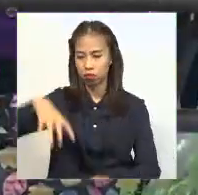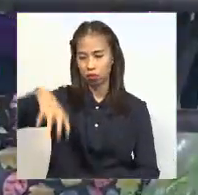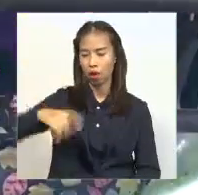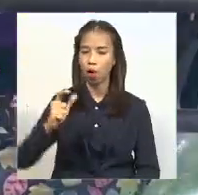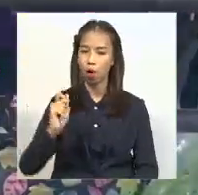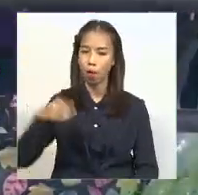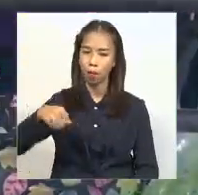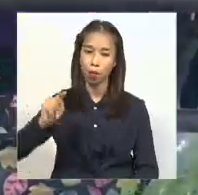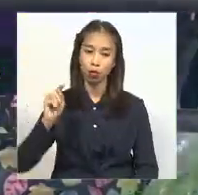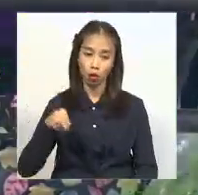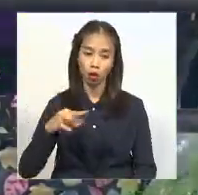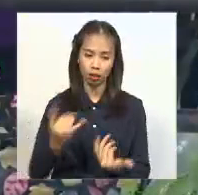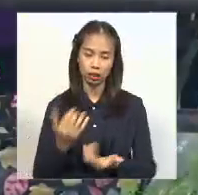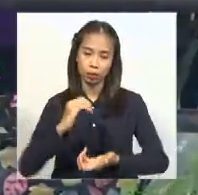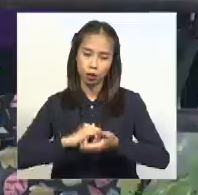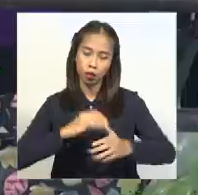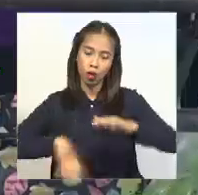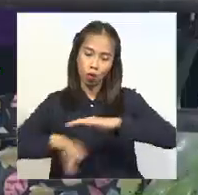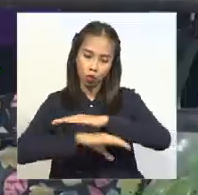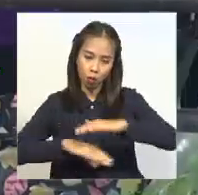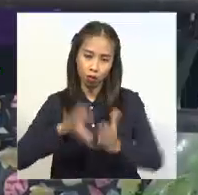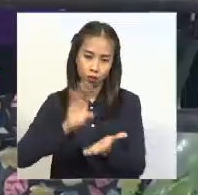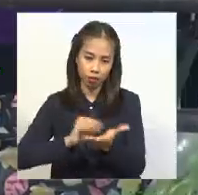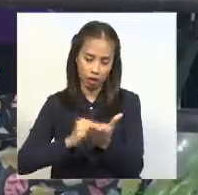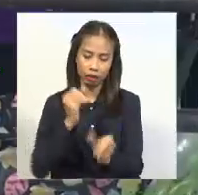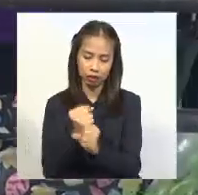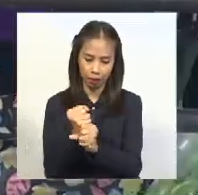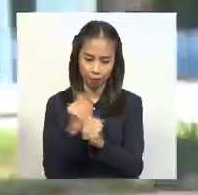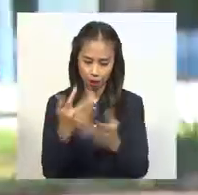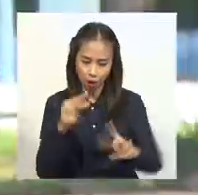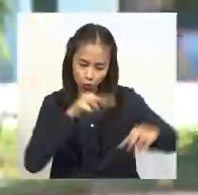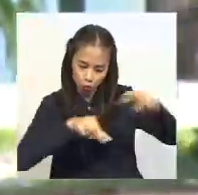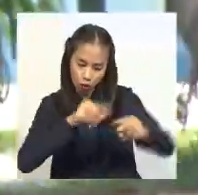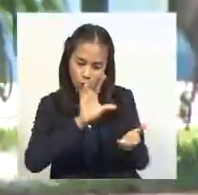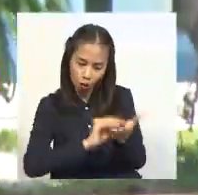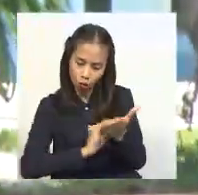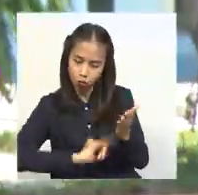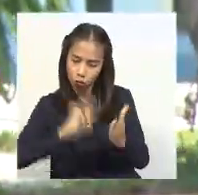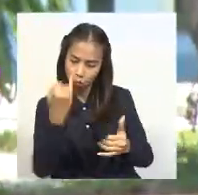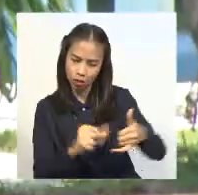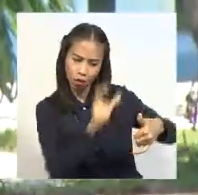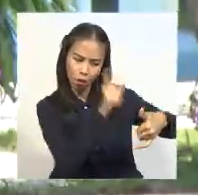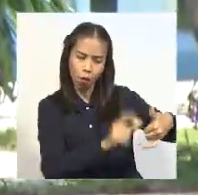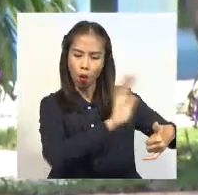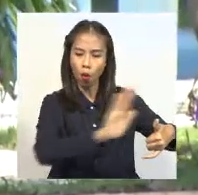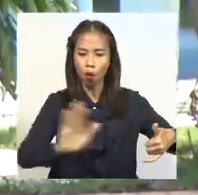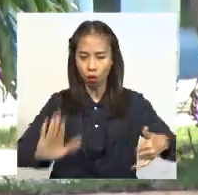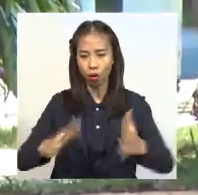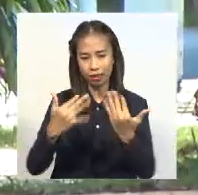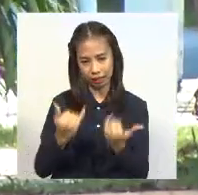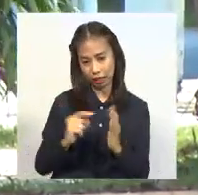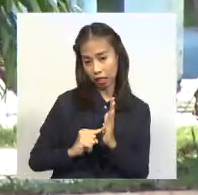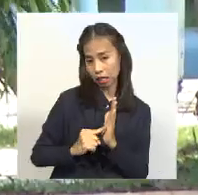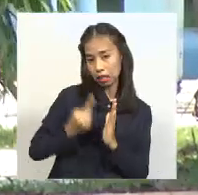กันและได้รับการสนับสนุนจากกรมการปกครองในการตรวจสอบความถูกต้องของข้อมูลบุคคลโดยนำร่องจ่ายเงิน